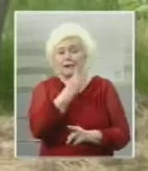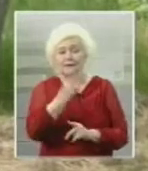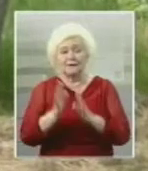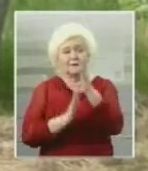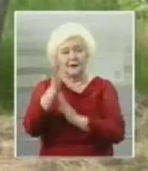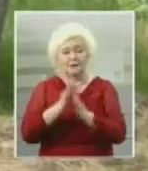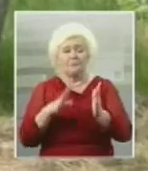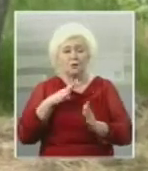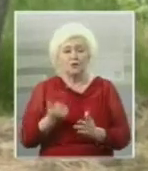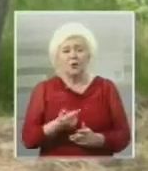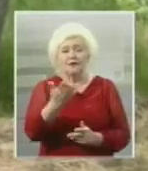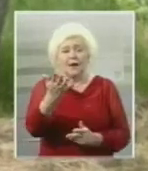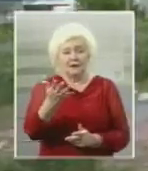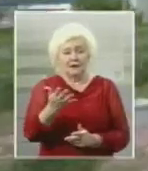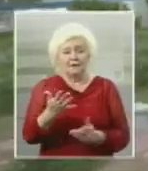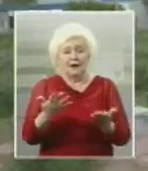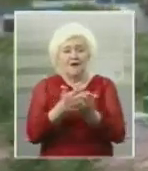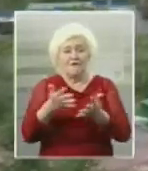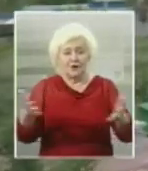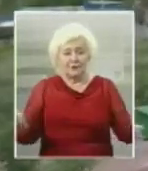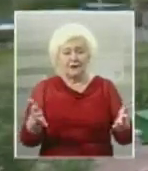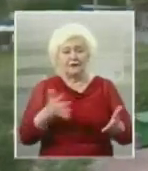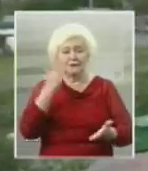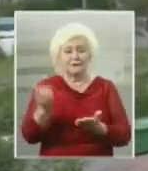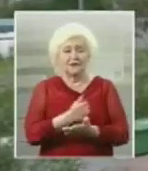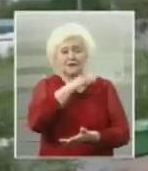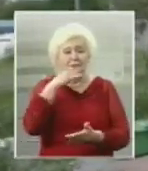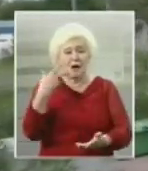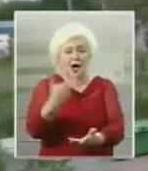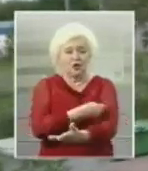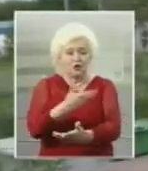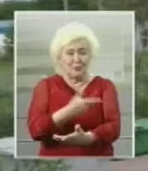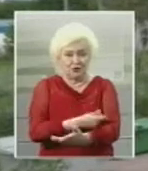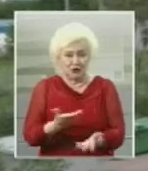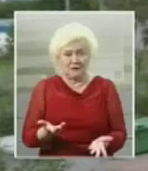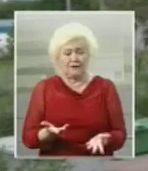декілька великих куч, знайшли багато шприців,